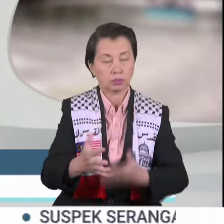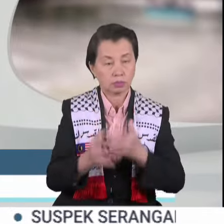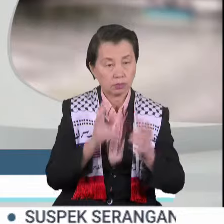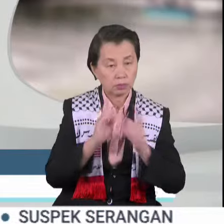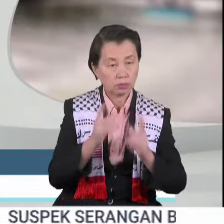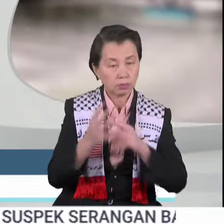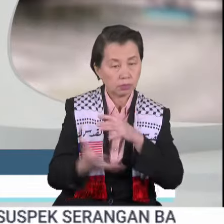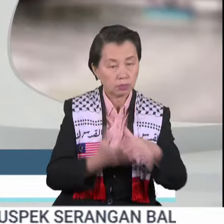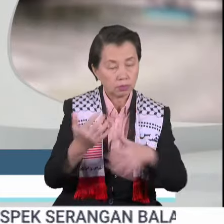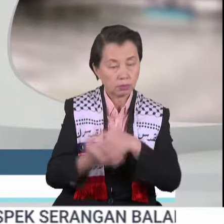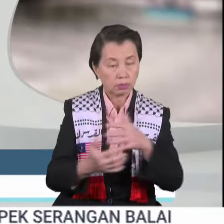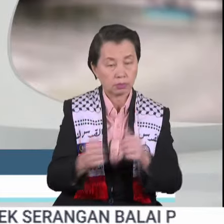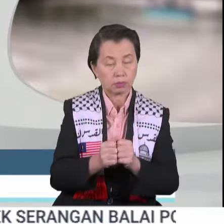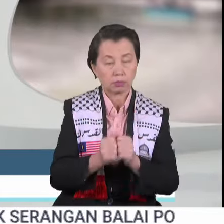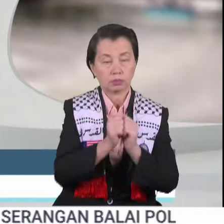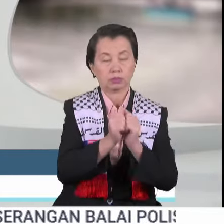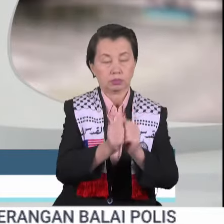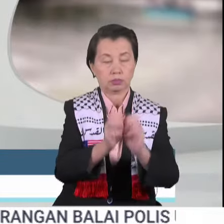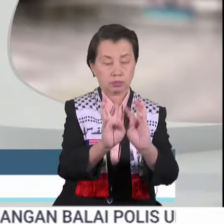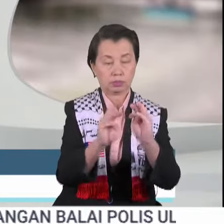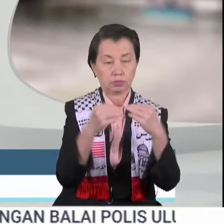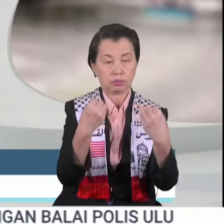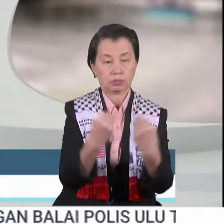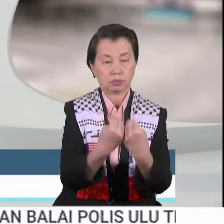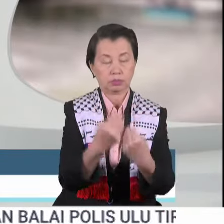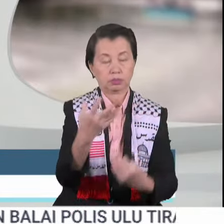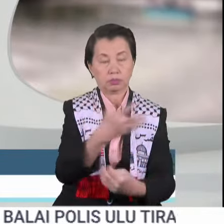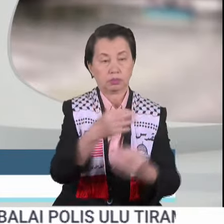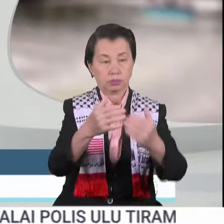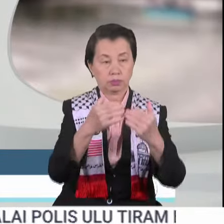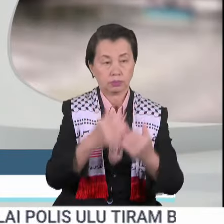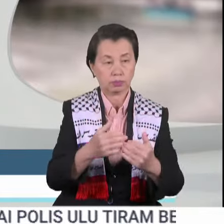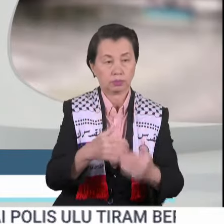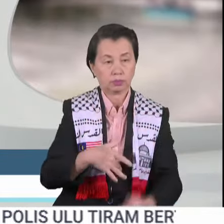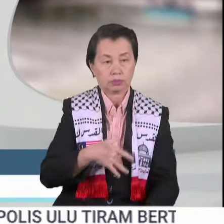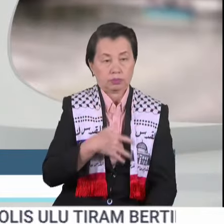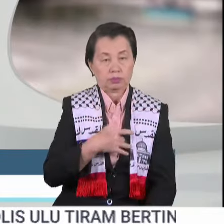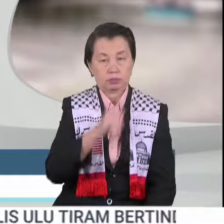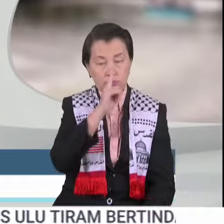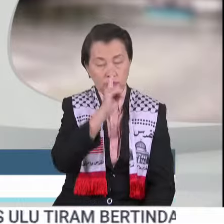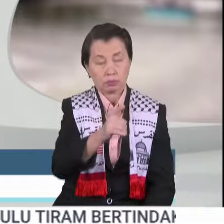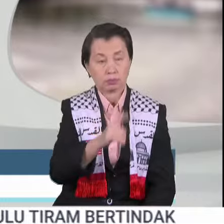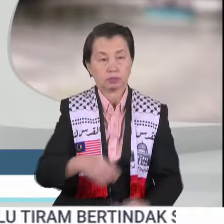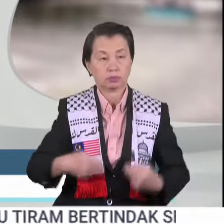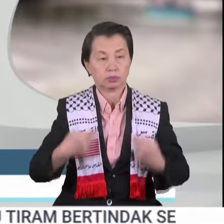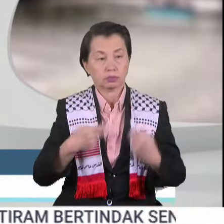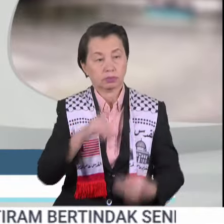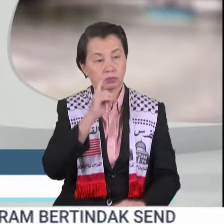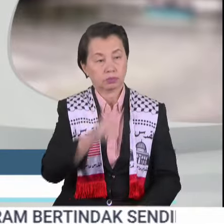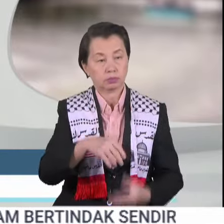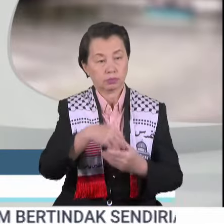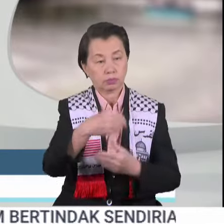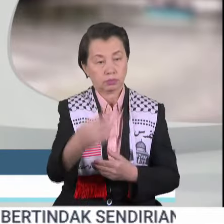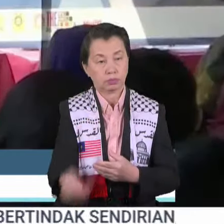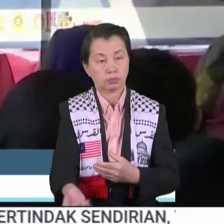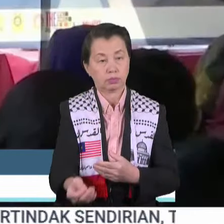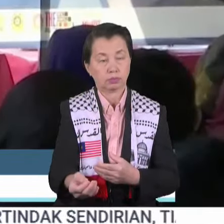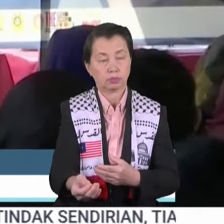berinteraksi secara langsung bersama masyarakat. Seterusnya, merasai realiti kehidupan sebenar di luar kampus.